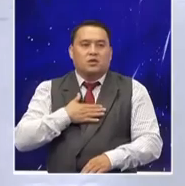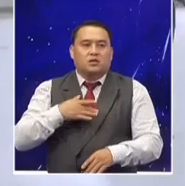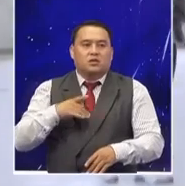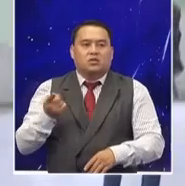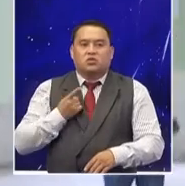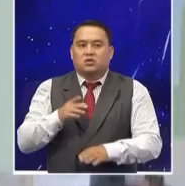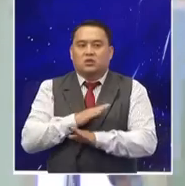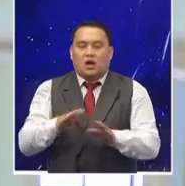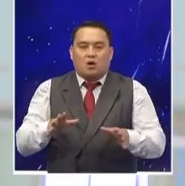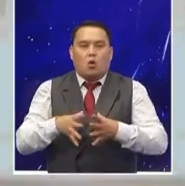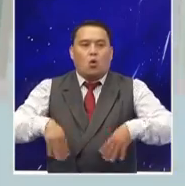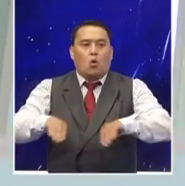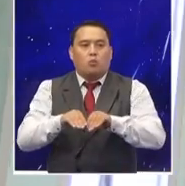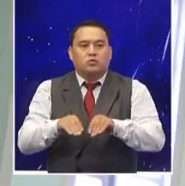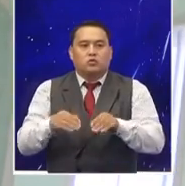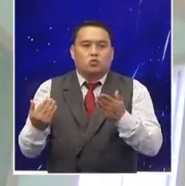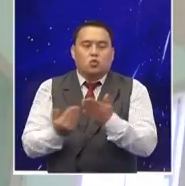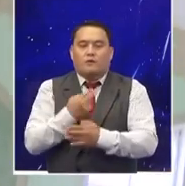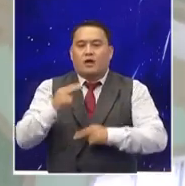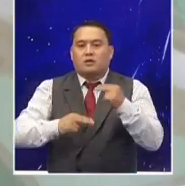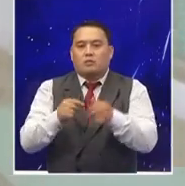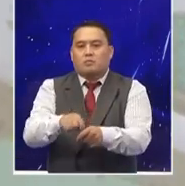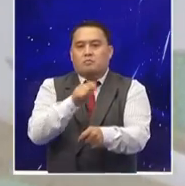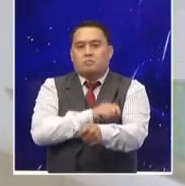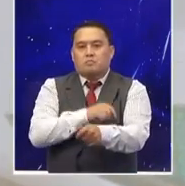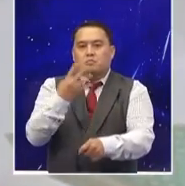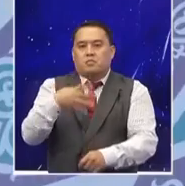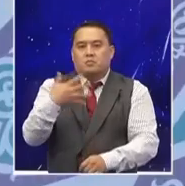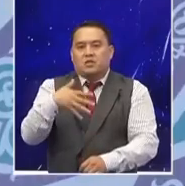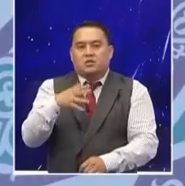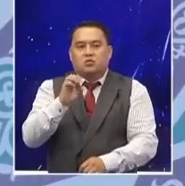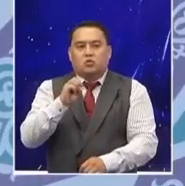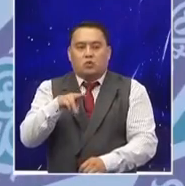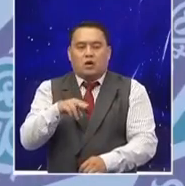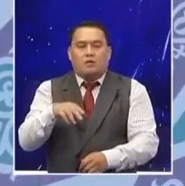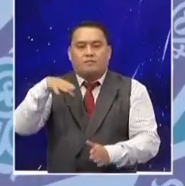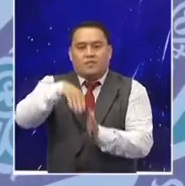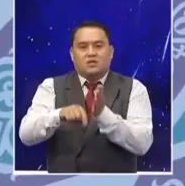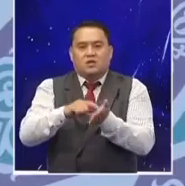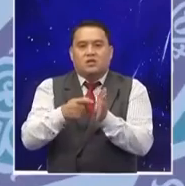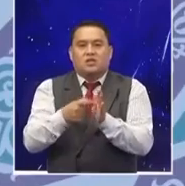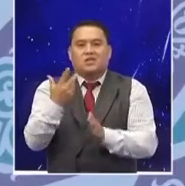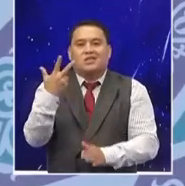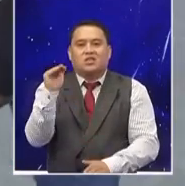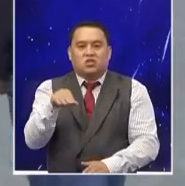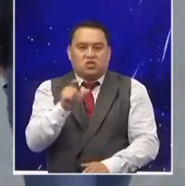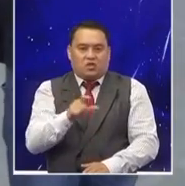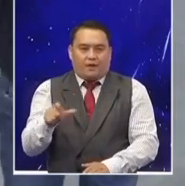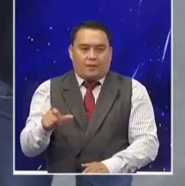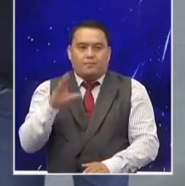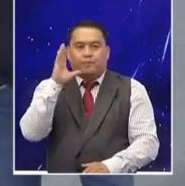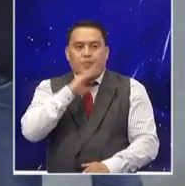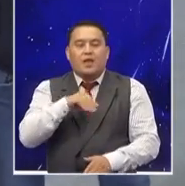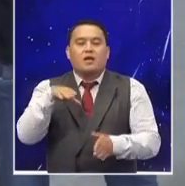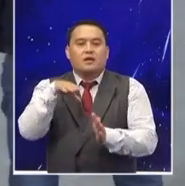общая площадь нового архитектурного сооружения 50 соток вместимость молитвенного зала 3000 человек помимо этого